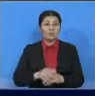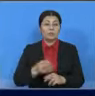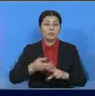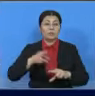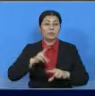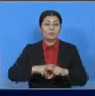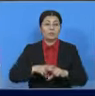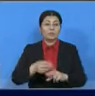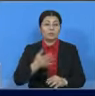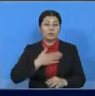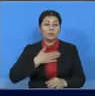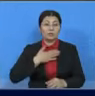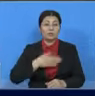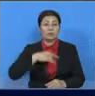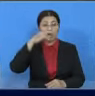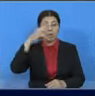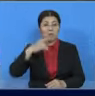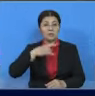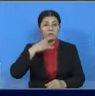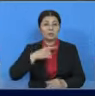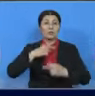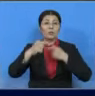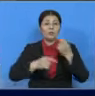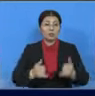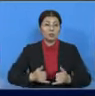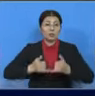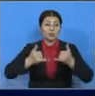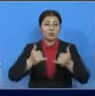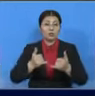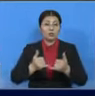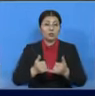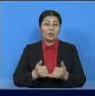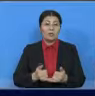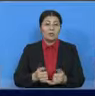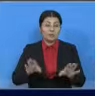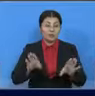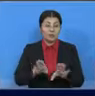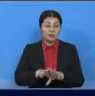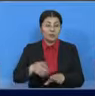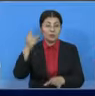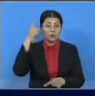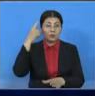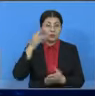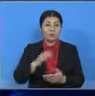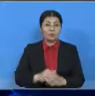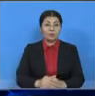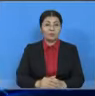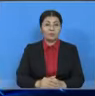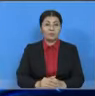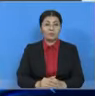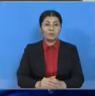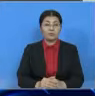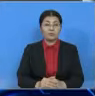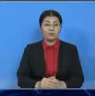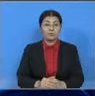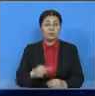Бұл біздің Қазақстан Республикасының болашағы үшін деп мен бұны қарастырамын. Және де